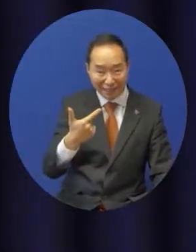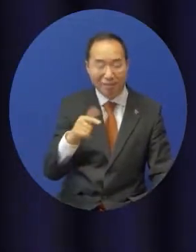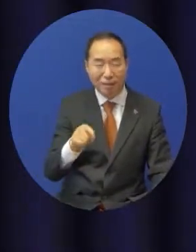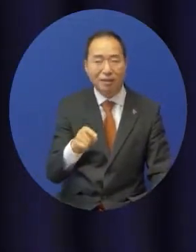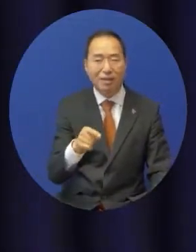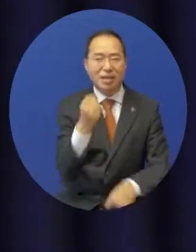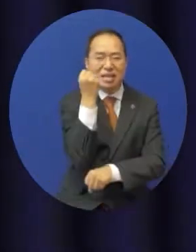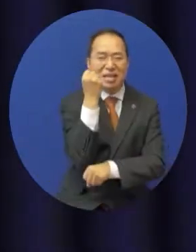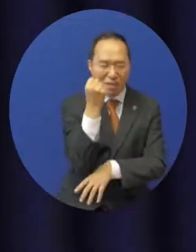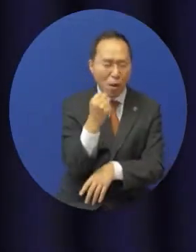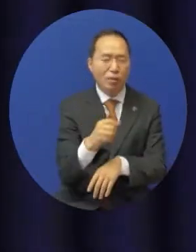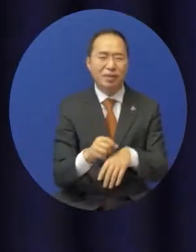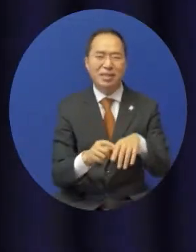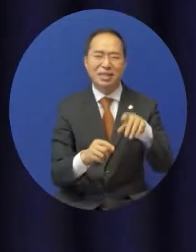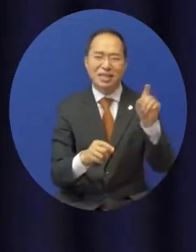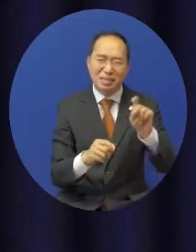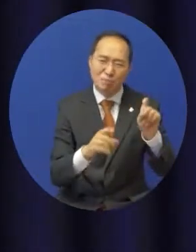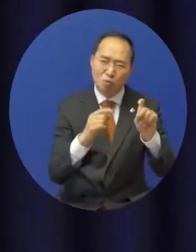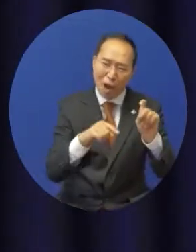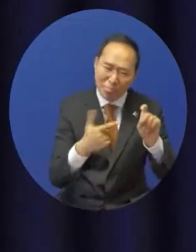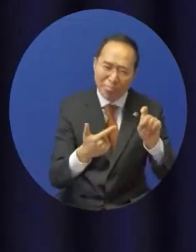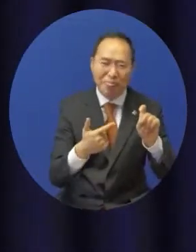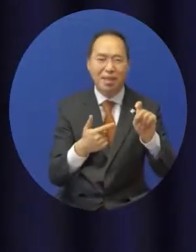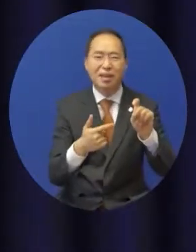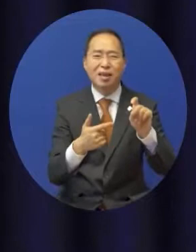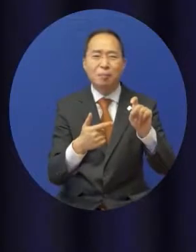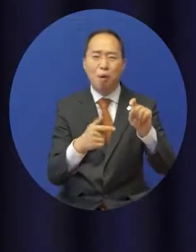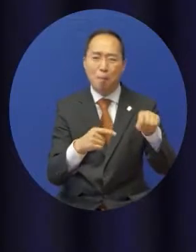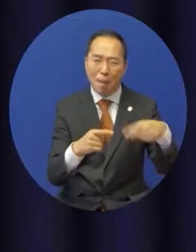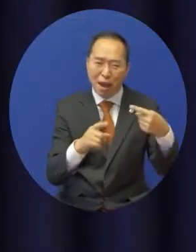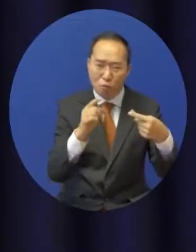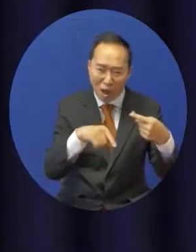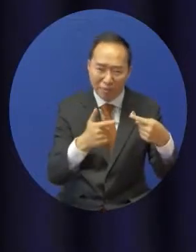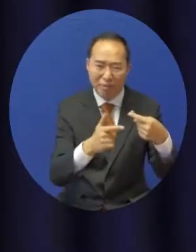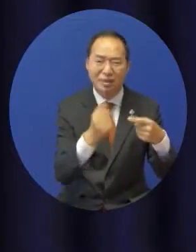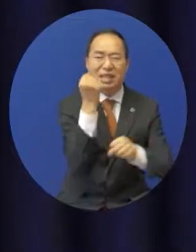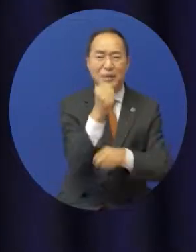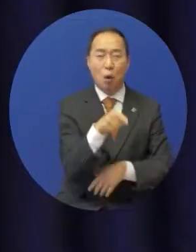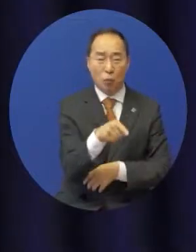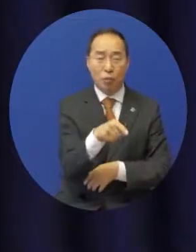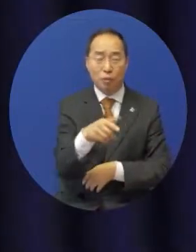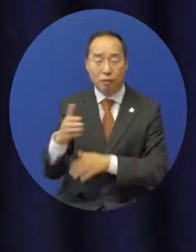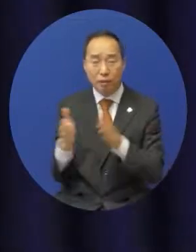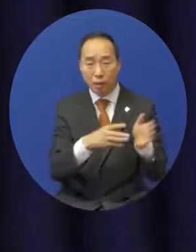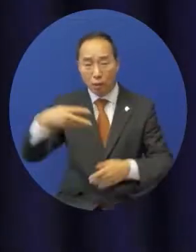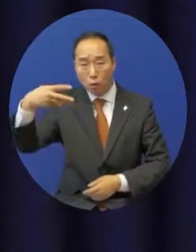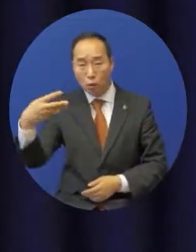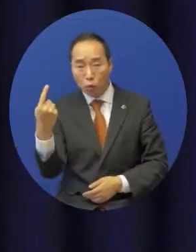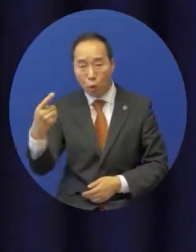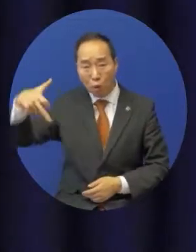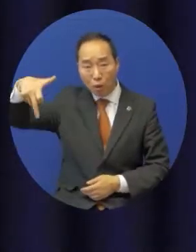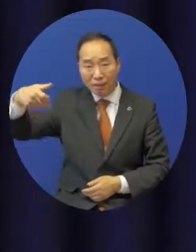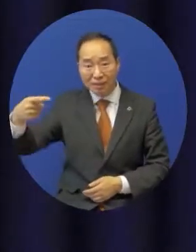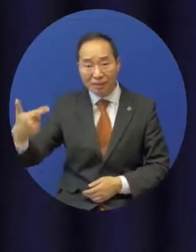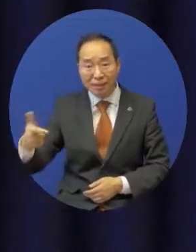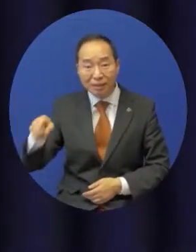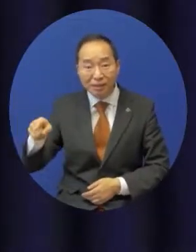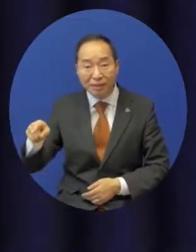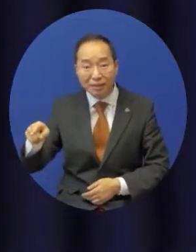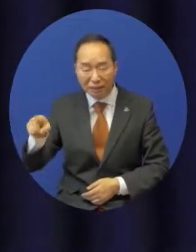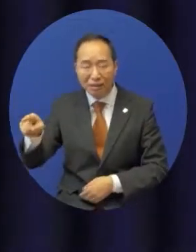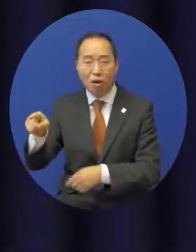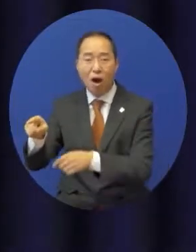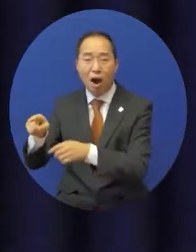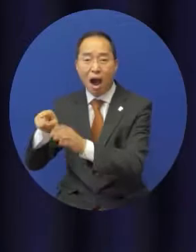같이 기본적으로 지불 결제에 쓰는 그런 단위라고 한다 그러면 토큰은 어떤